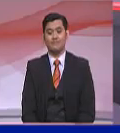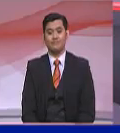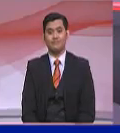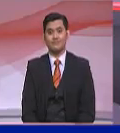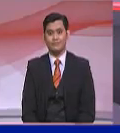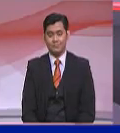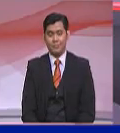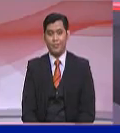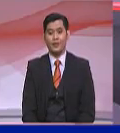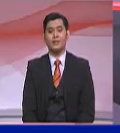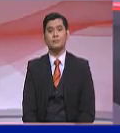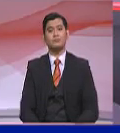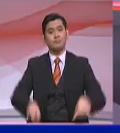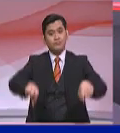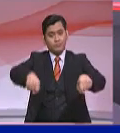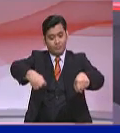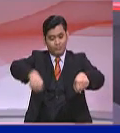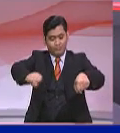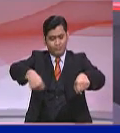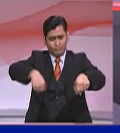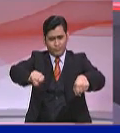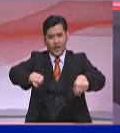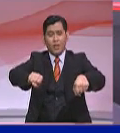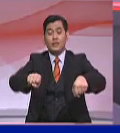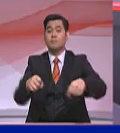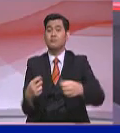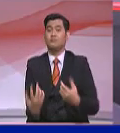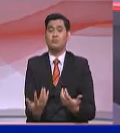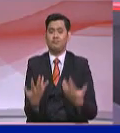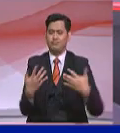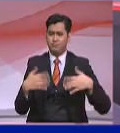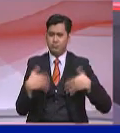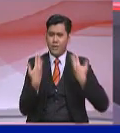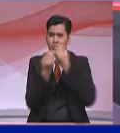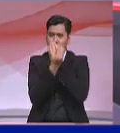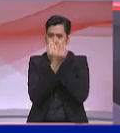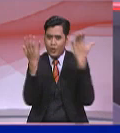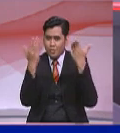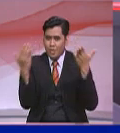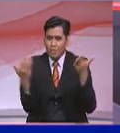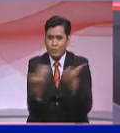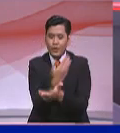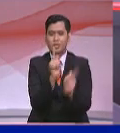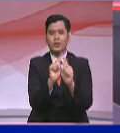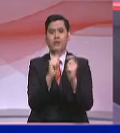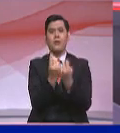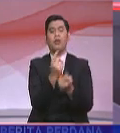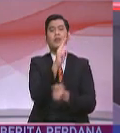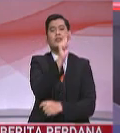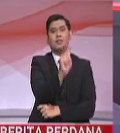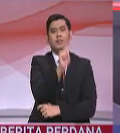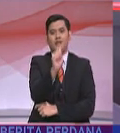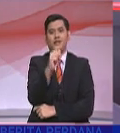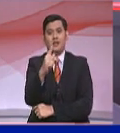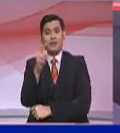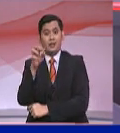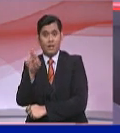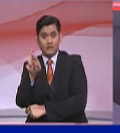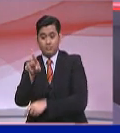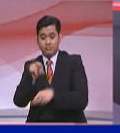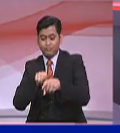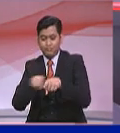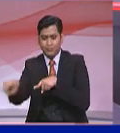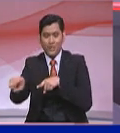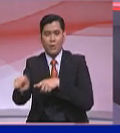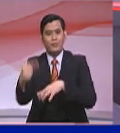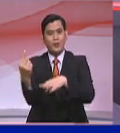Hai industry for motor ada garam bakal dimeriahkan dengan pengumuman terbaru pasukan ceker racing yang bercanda